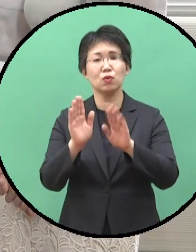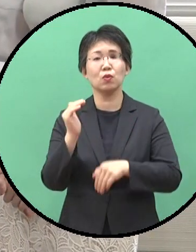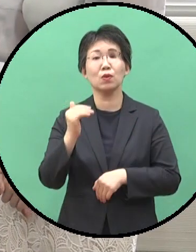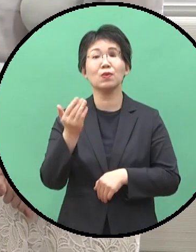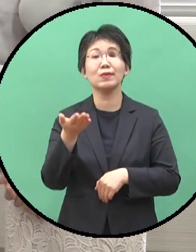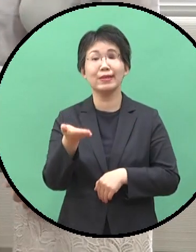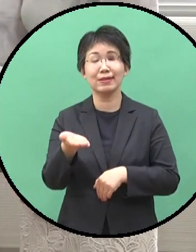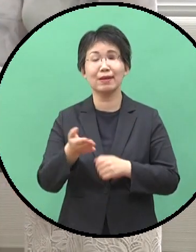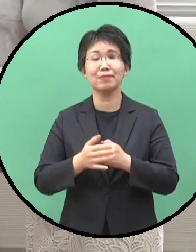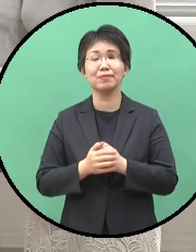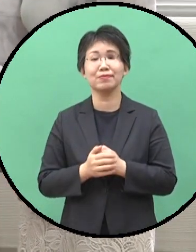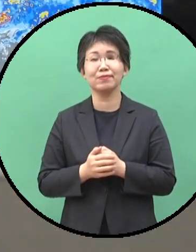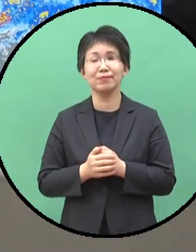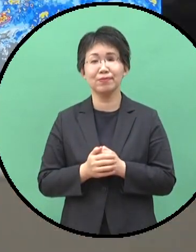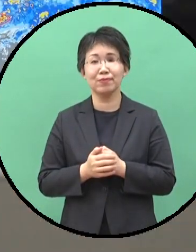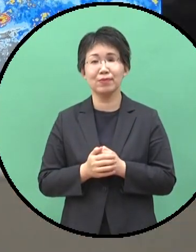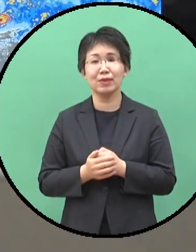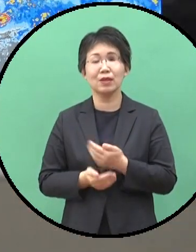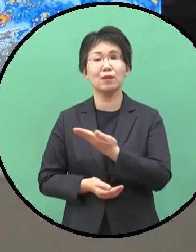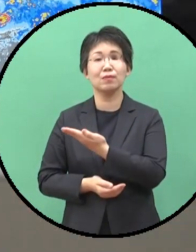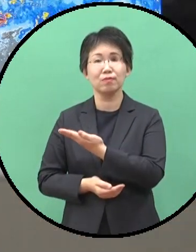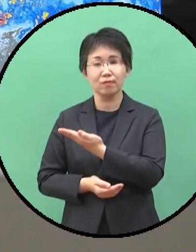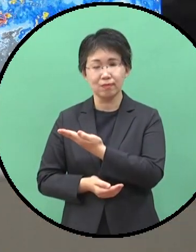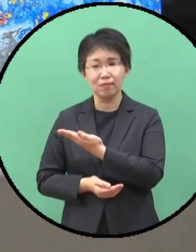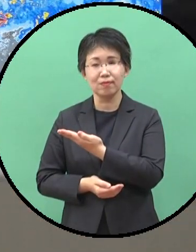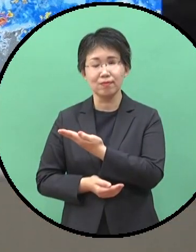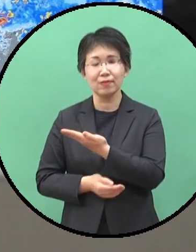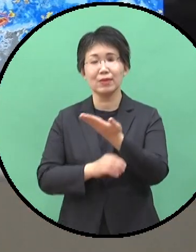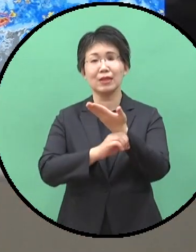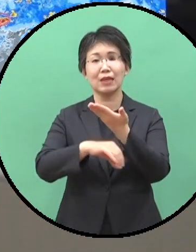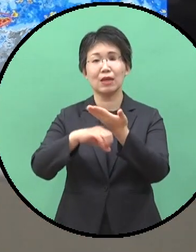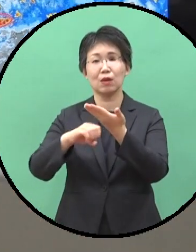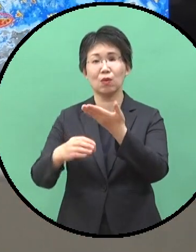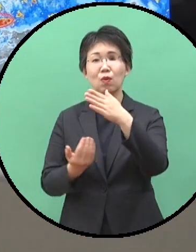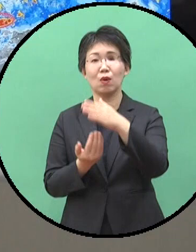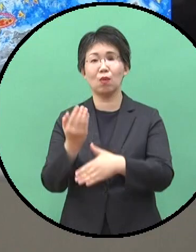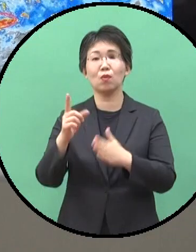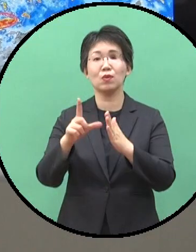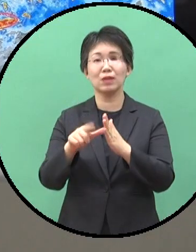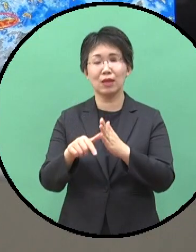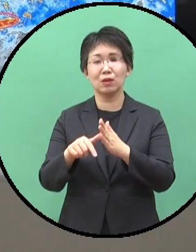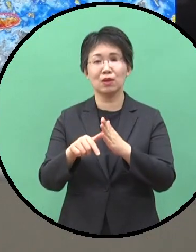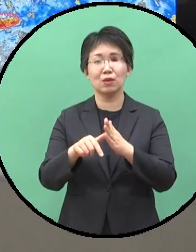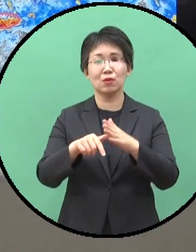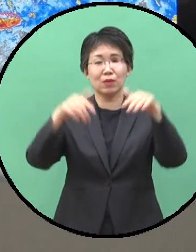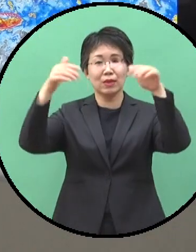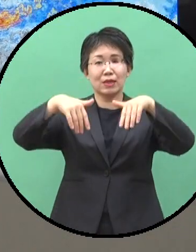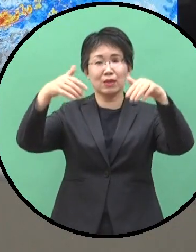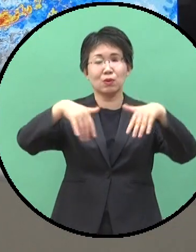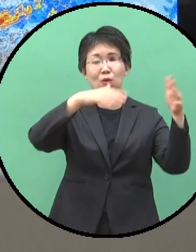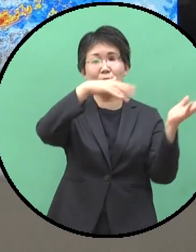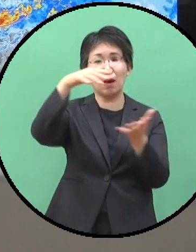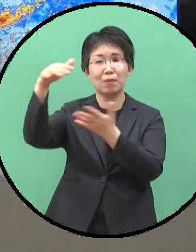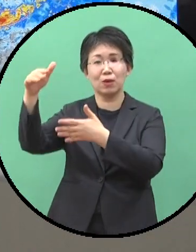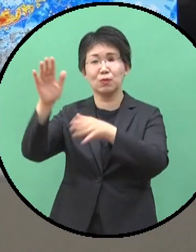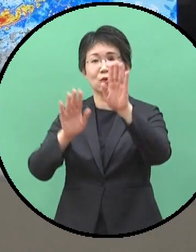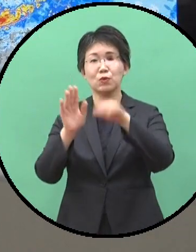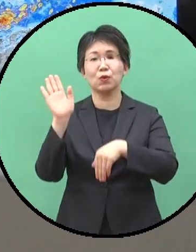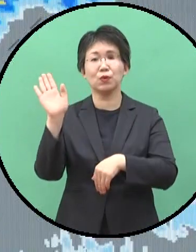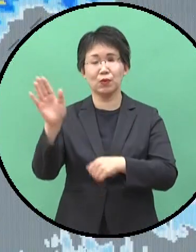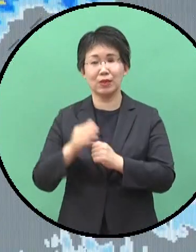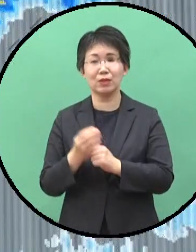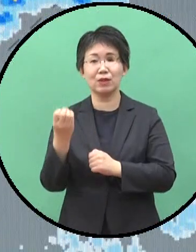った状態のことなんでしょうか。はい、 こちらにですね、線状降水帯が発生した時の、雨雲の状況を、映しています